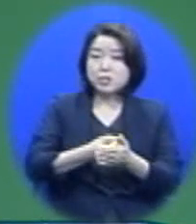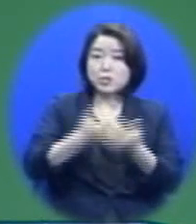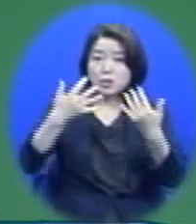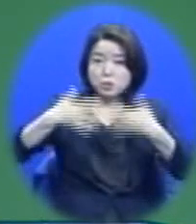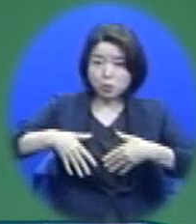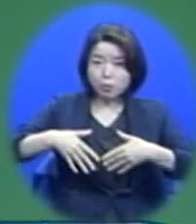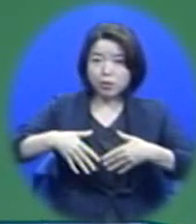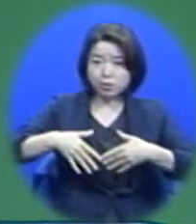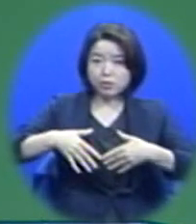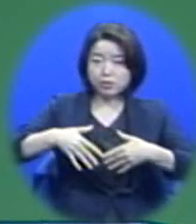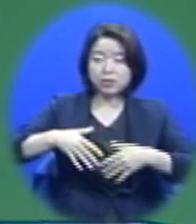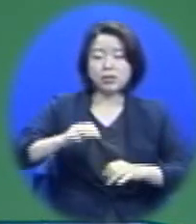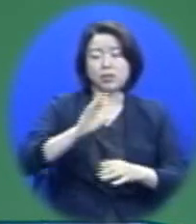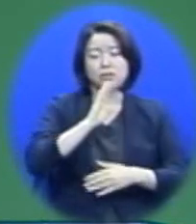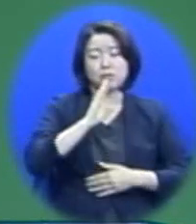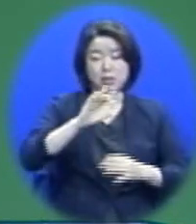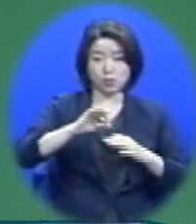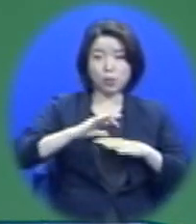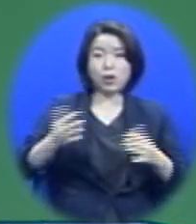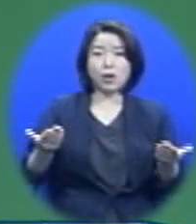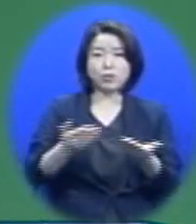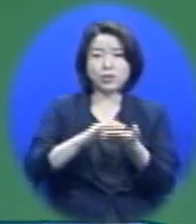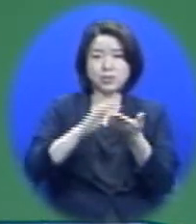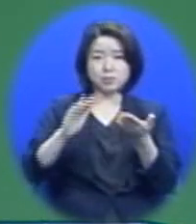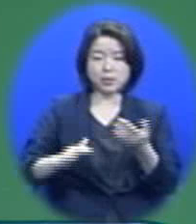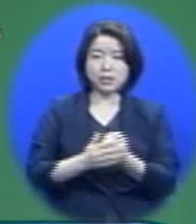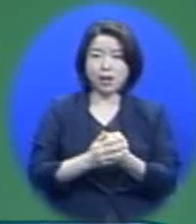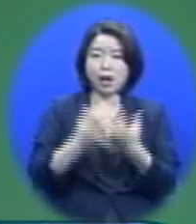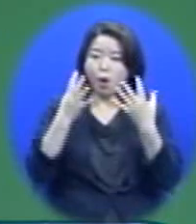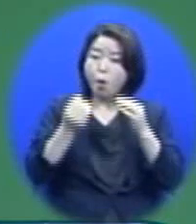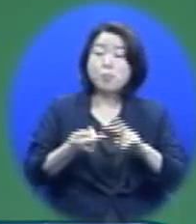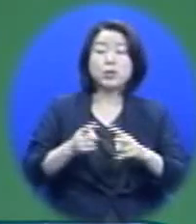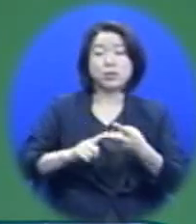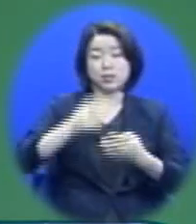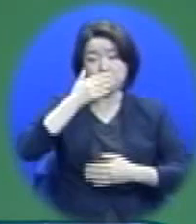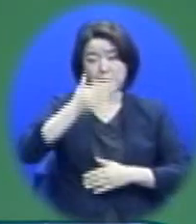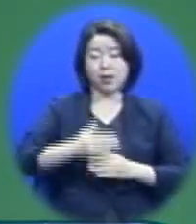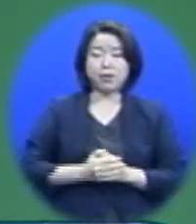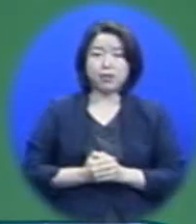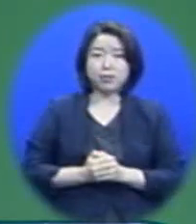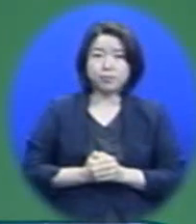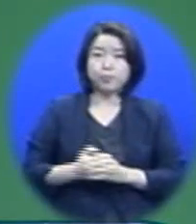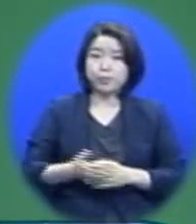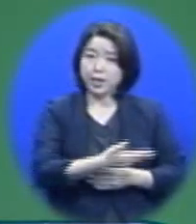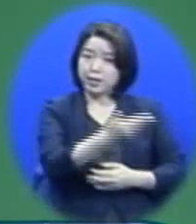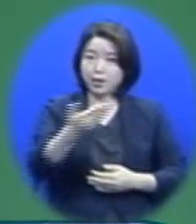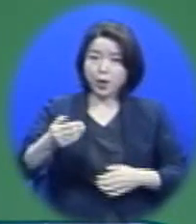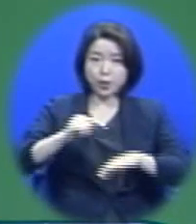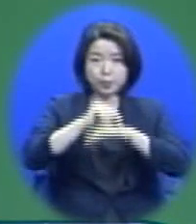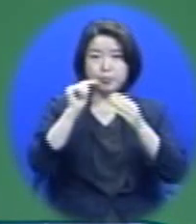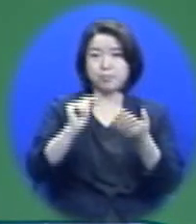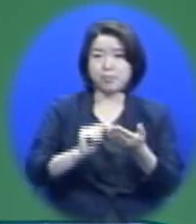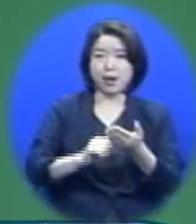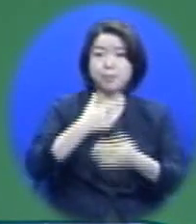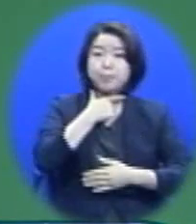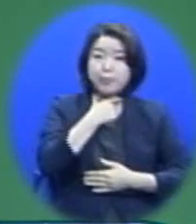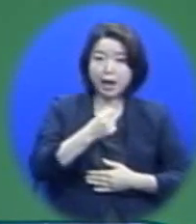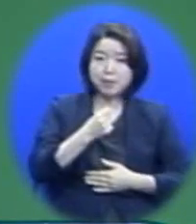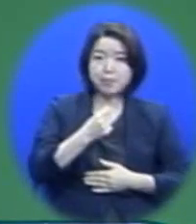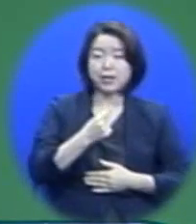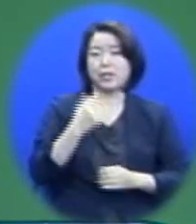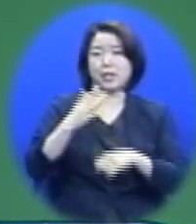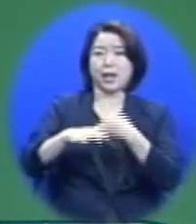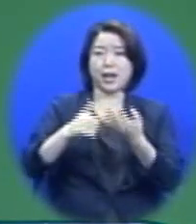이건 얼마나 놀라운 일인가요? 그건 얼마든지 할 수 있잖아요. 여러분의 마음의 갈망이